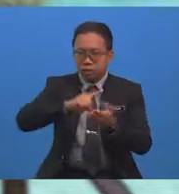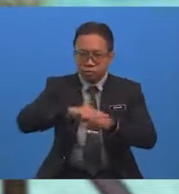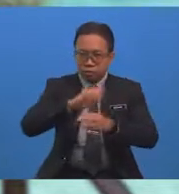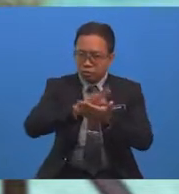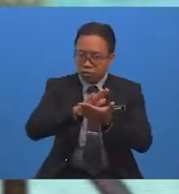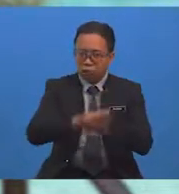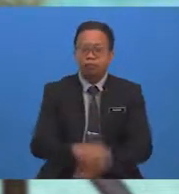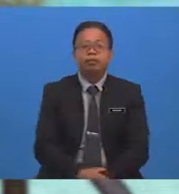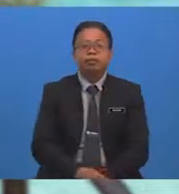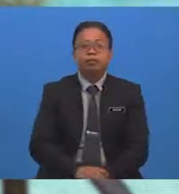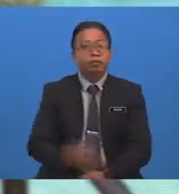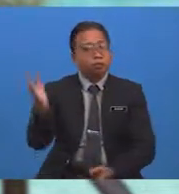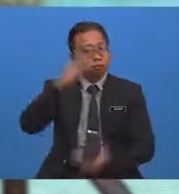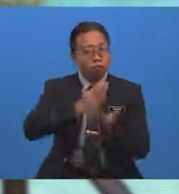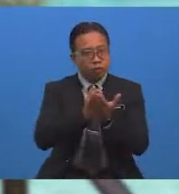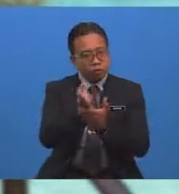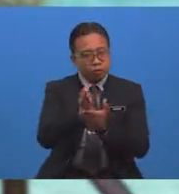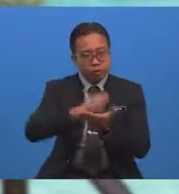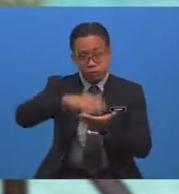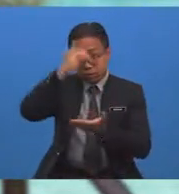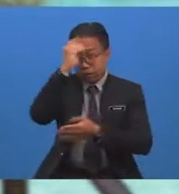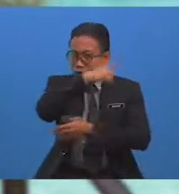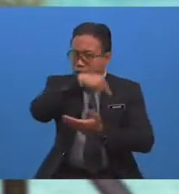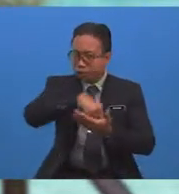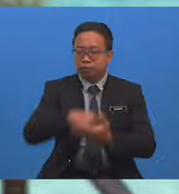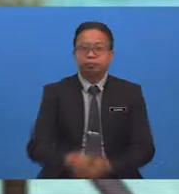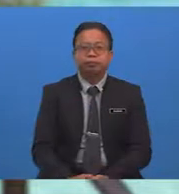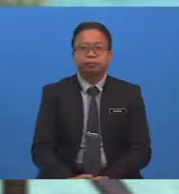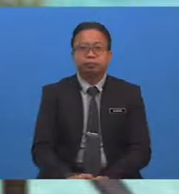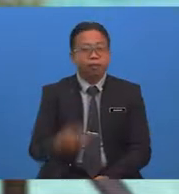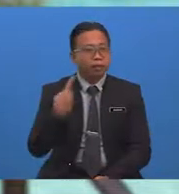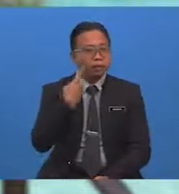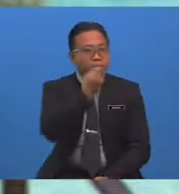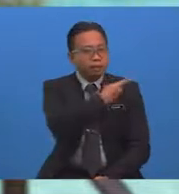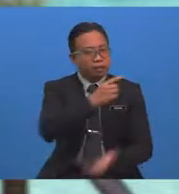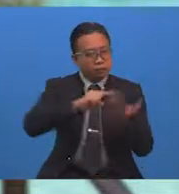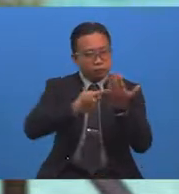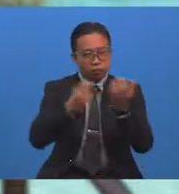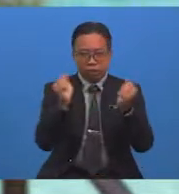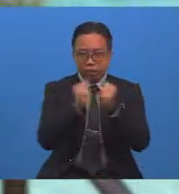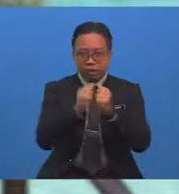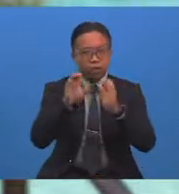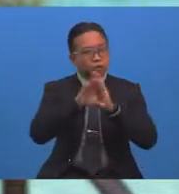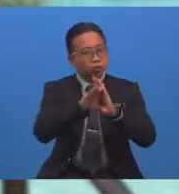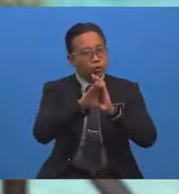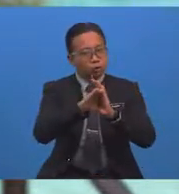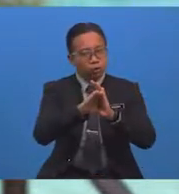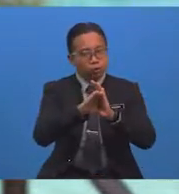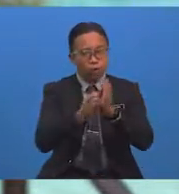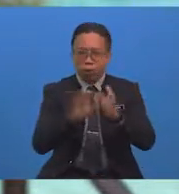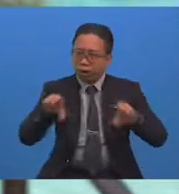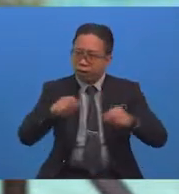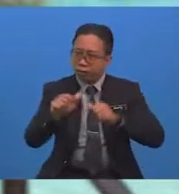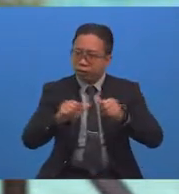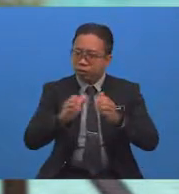pembelajaran pada hari ini Hai Baiklah murid-murid kita bermula dengan contoh-contoh perlakuan rajin di